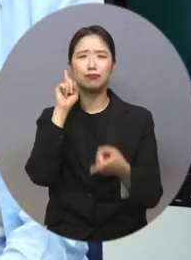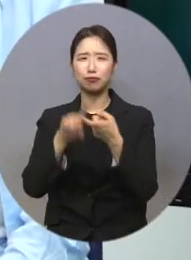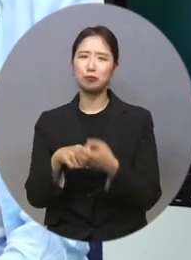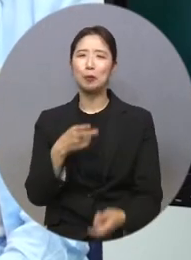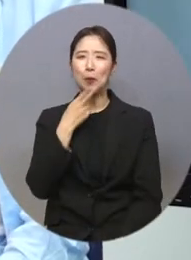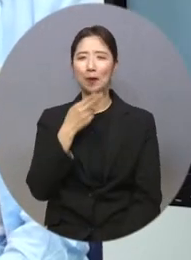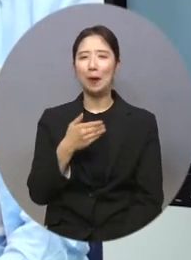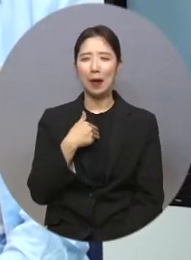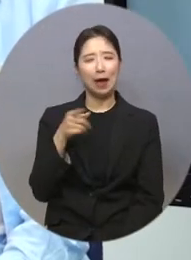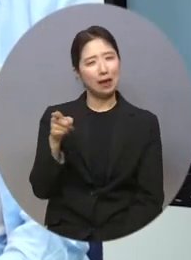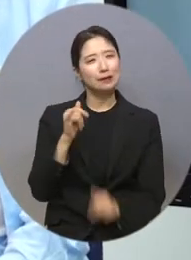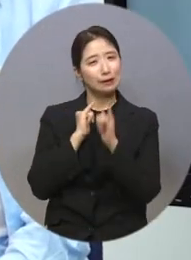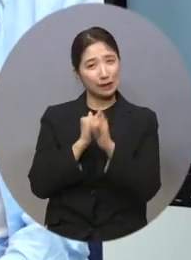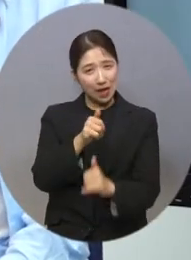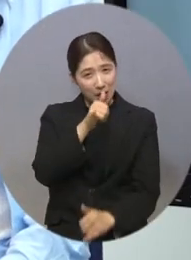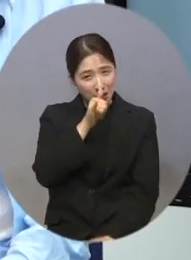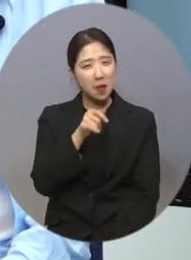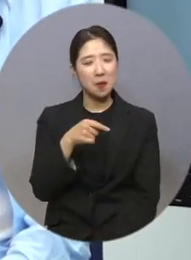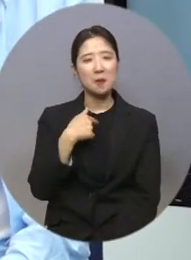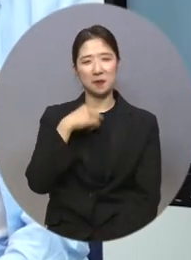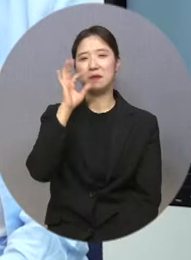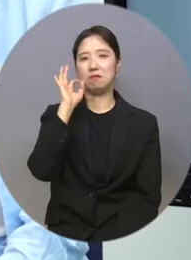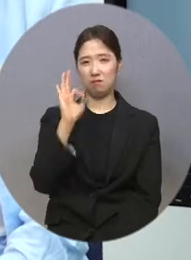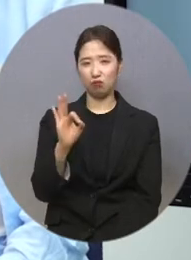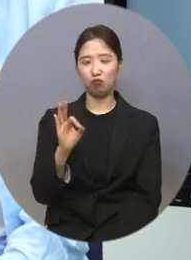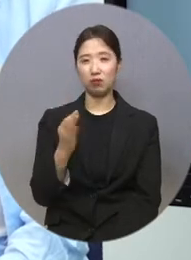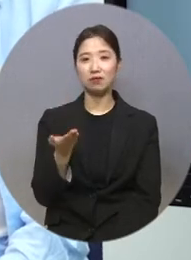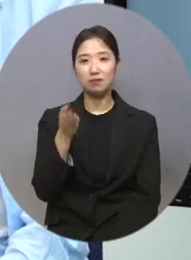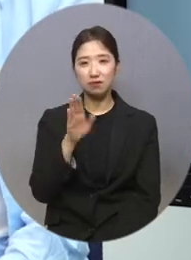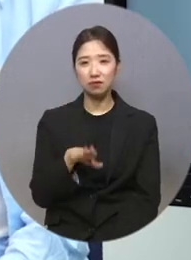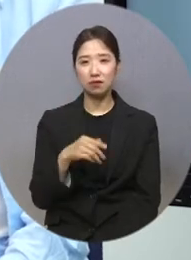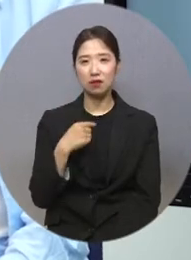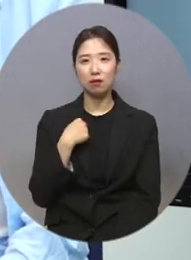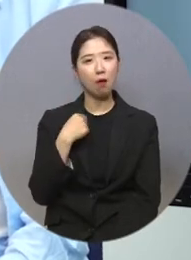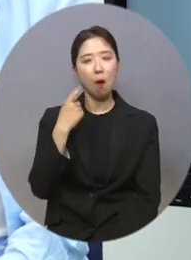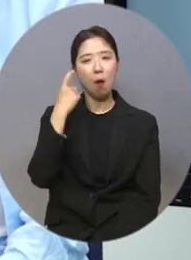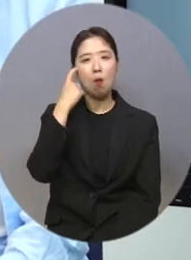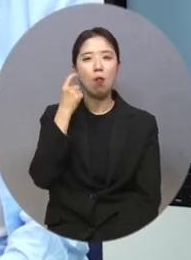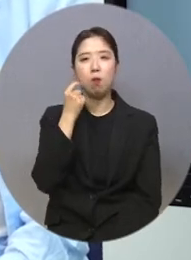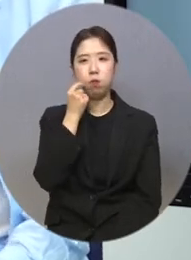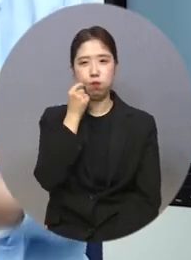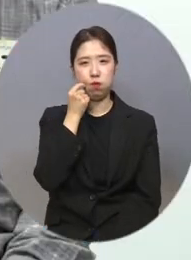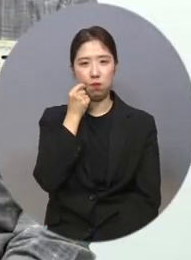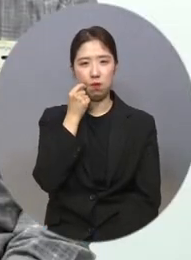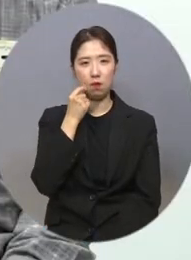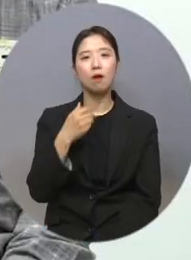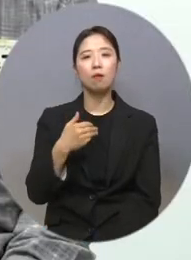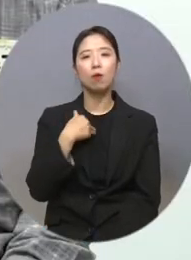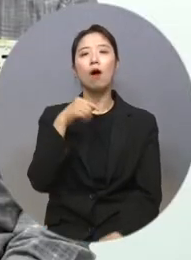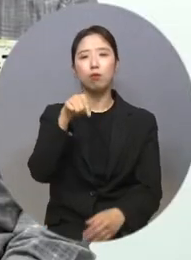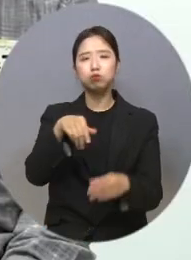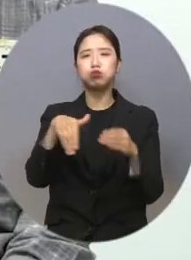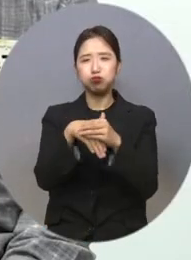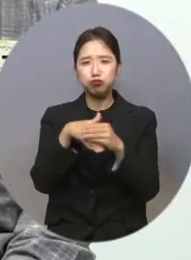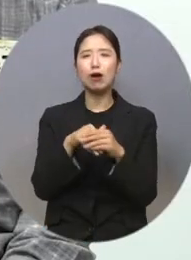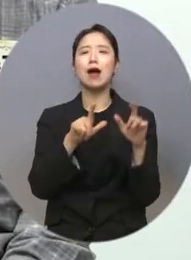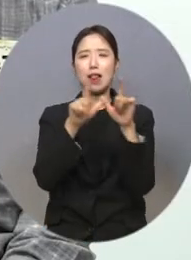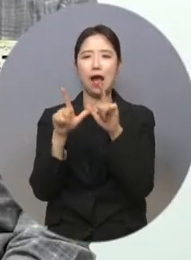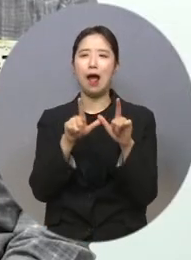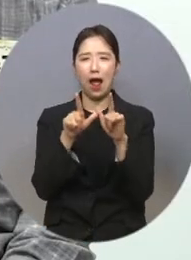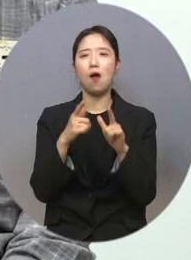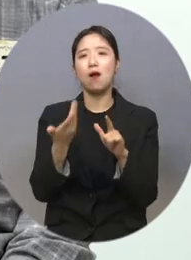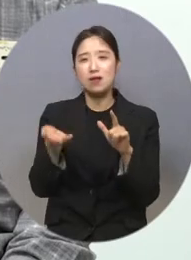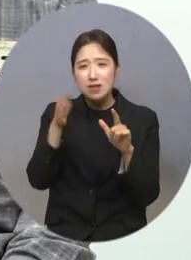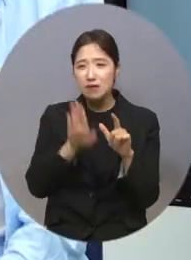받았다는데 그래서 이제 보니까요. 제가 놓쳤던 부분 제가 저는 그 문화 속에서 살았는데도 몰랐던